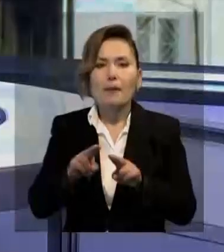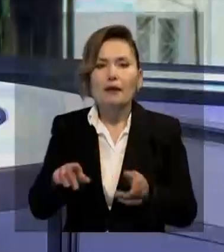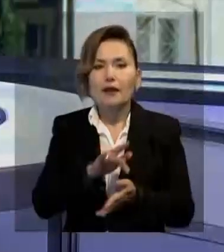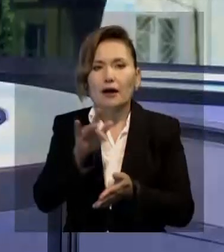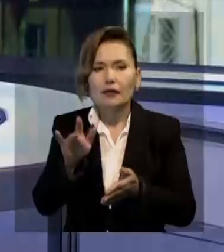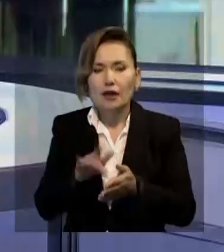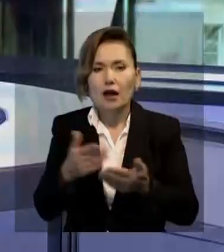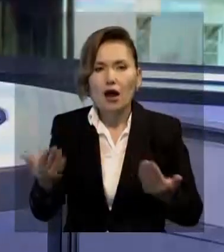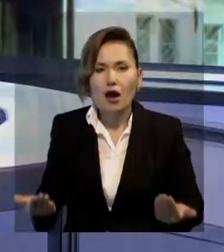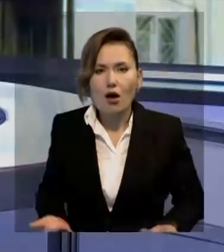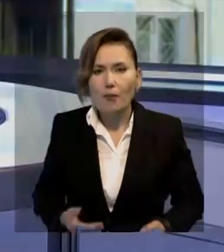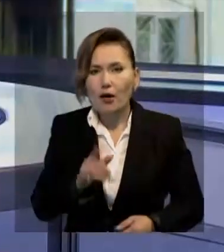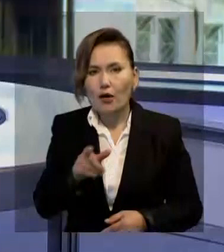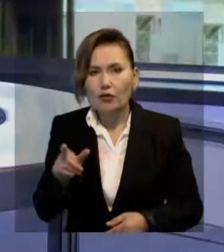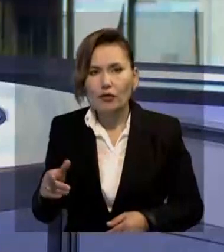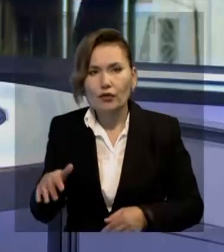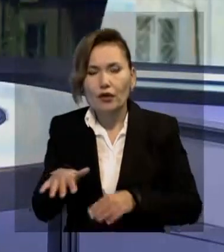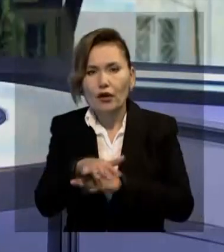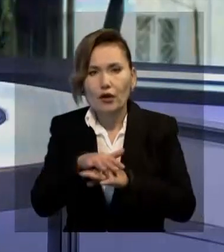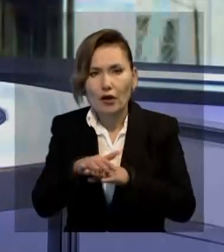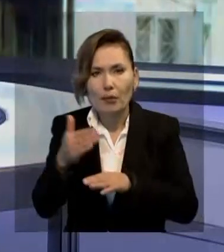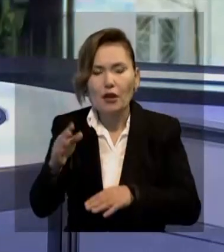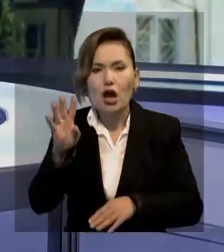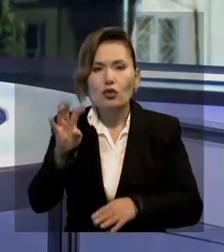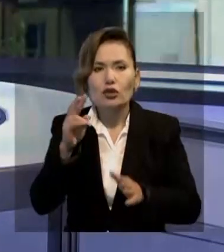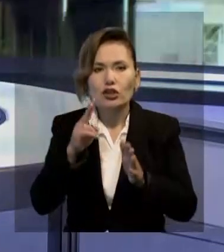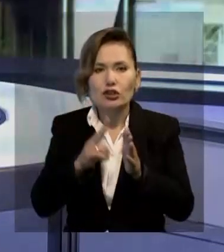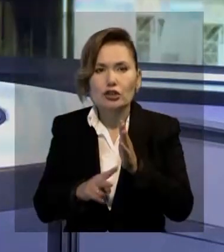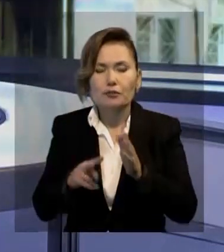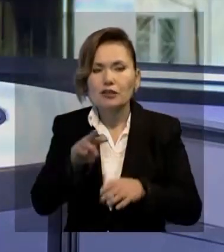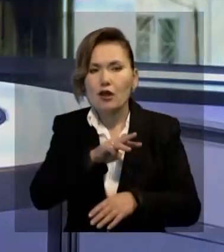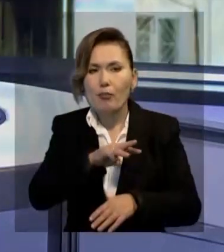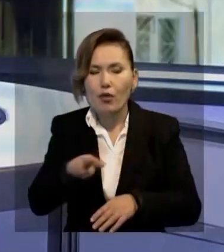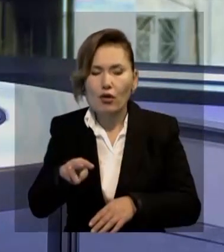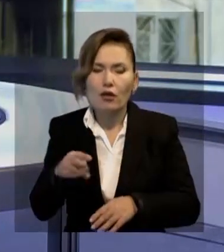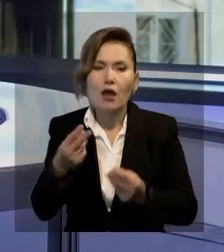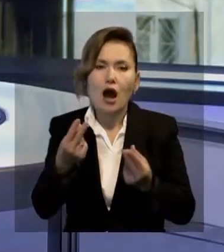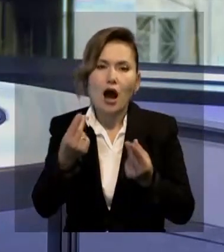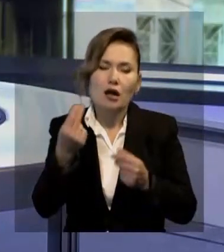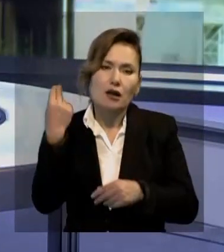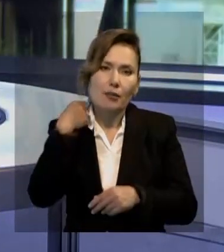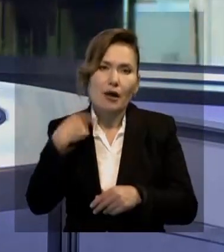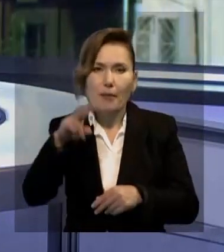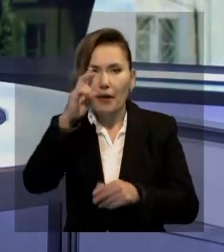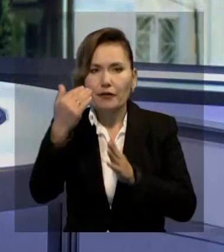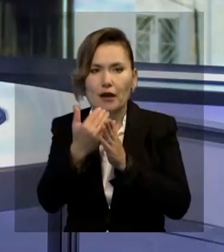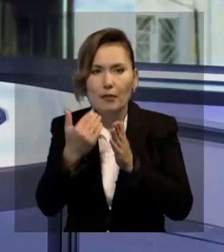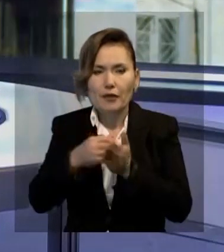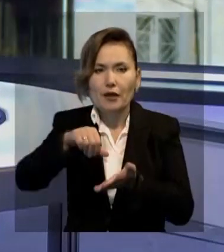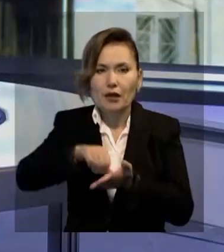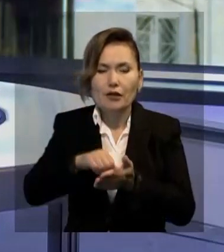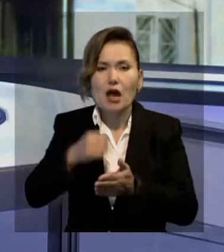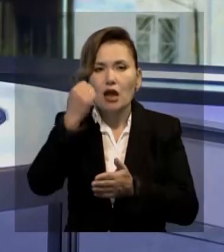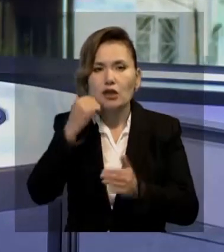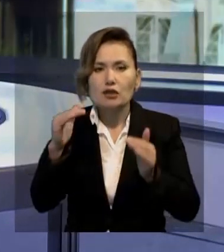Петропавл қаласының тұрғындары әкімдікке 470 миллион теңге берешек. Олар кезінде мемлекеттік жаңғырту бағдарламасына қатысып,